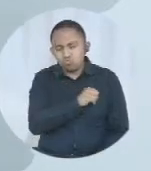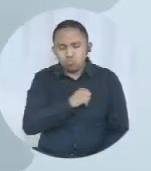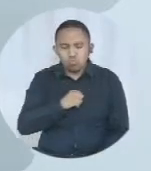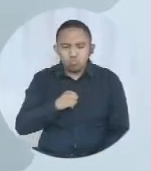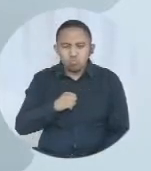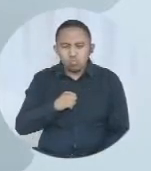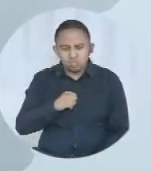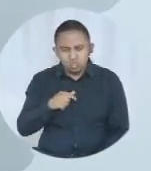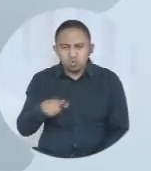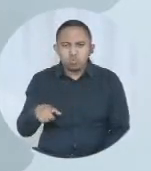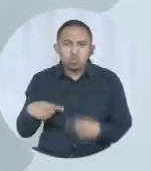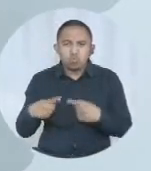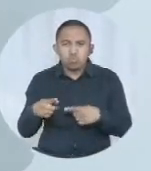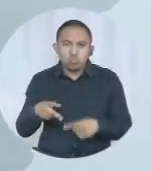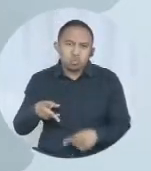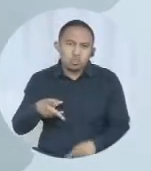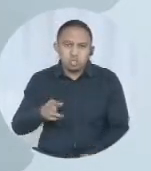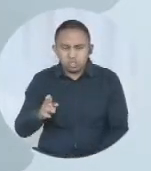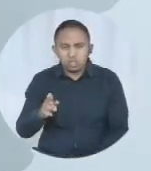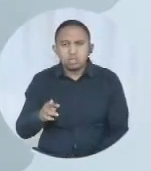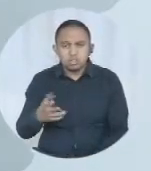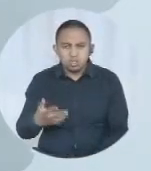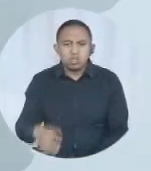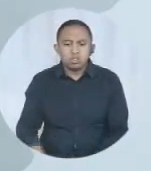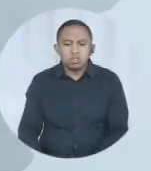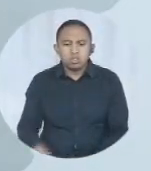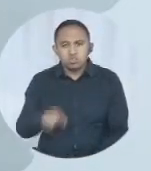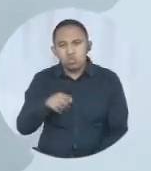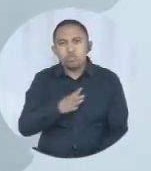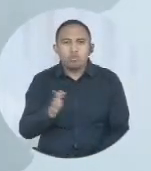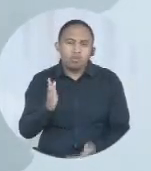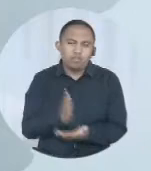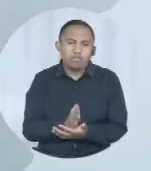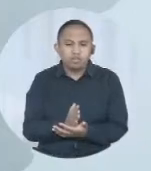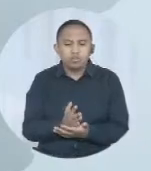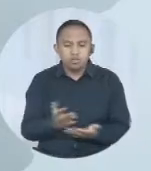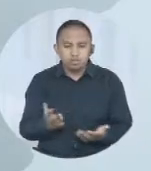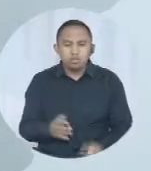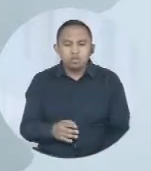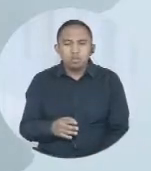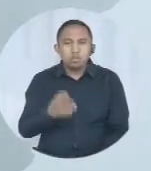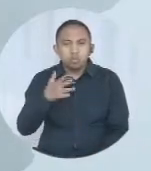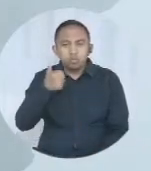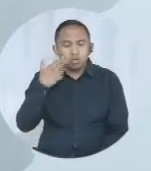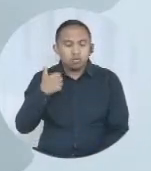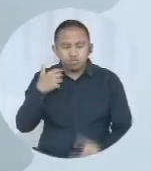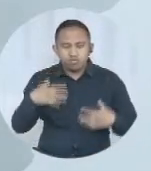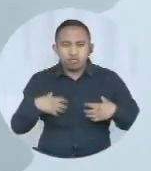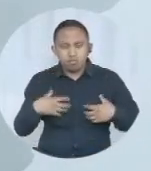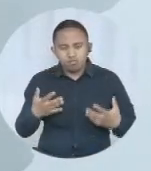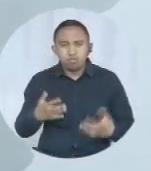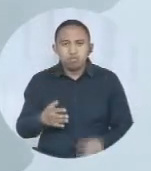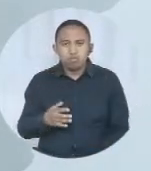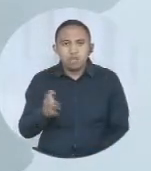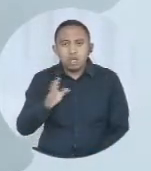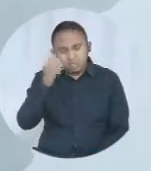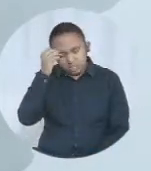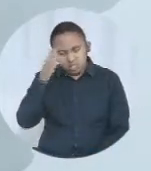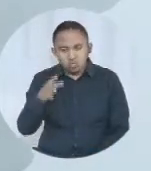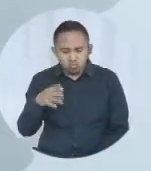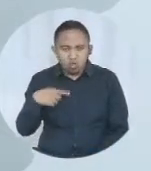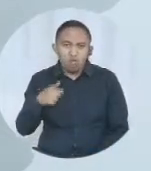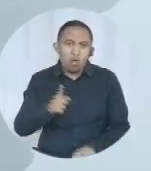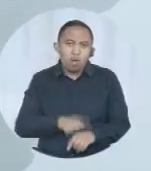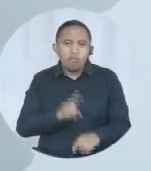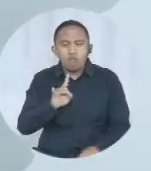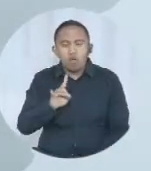izany orinasa eto Madagasikara izany. Izay no mamarina ny fotoana ny fampalalam-baovao androany tompoklasy tompokovavy azadonoana ny manaraka